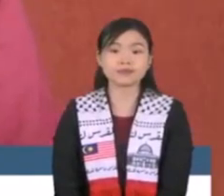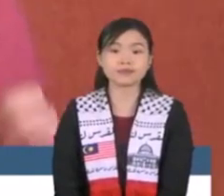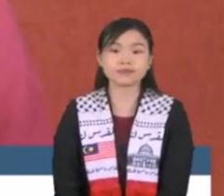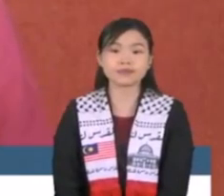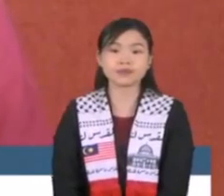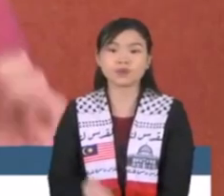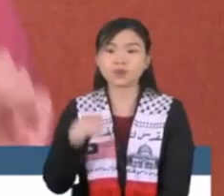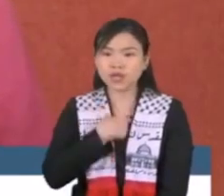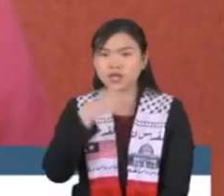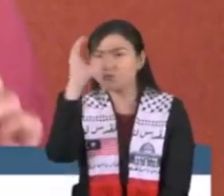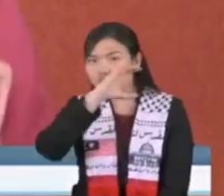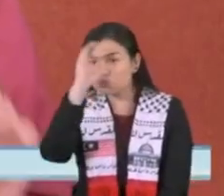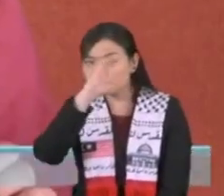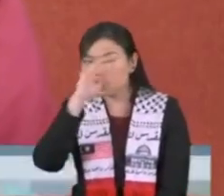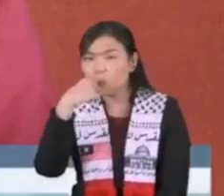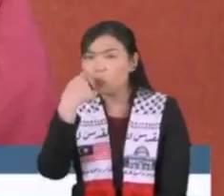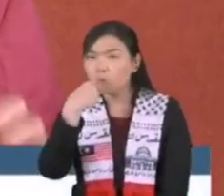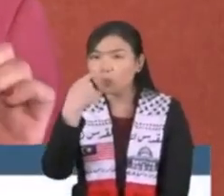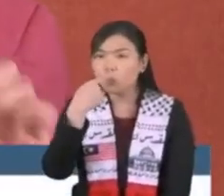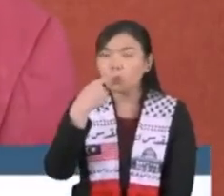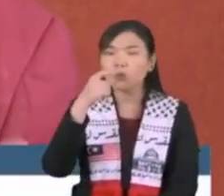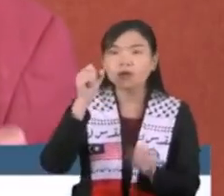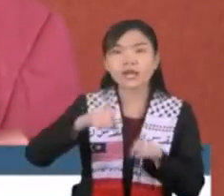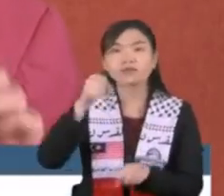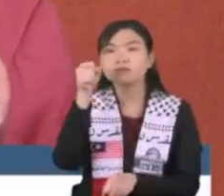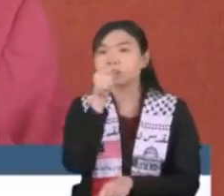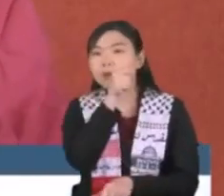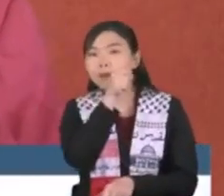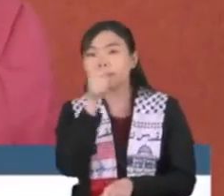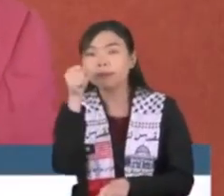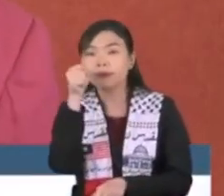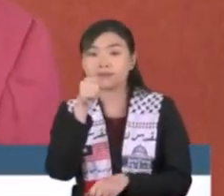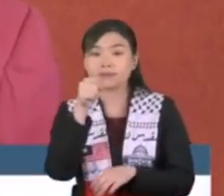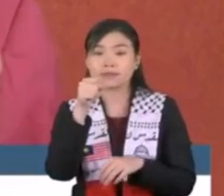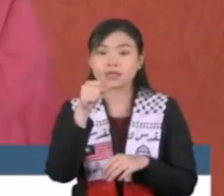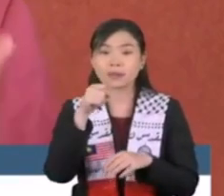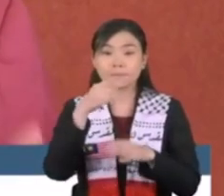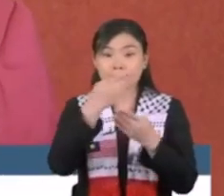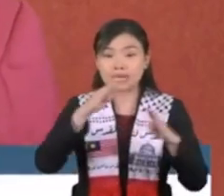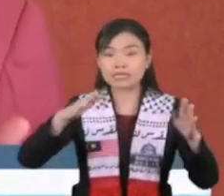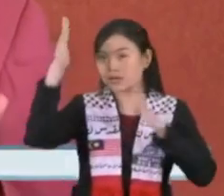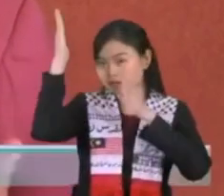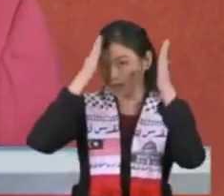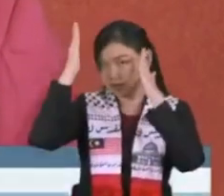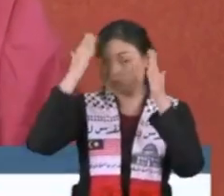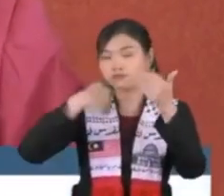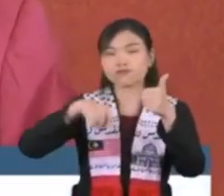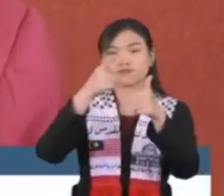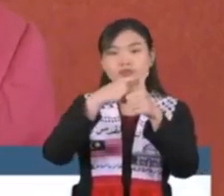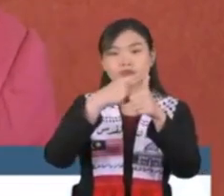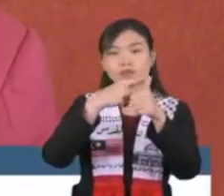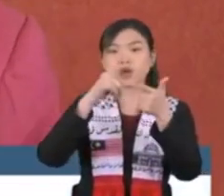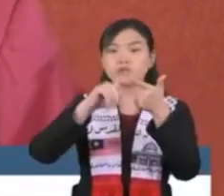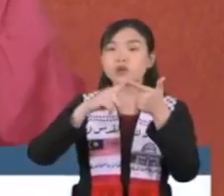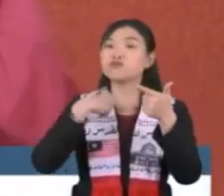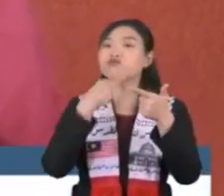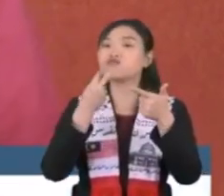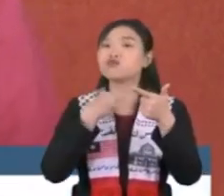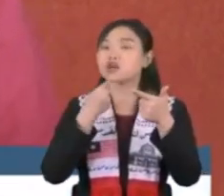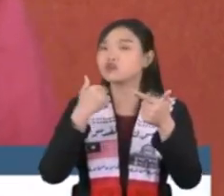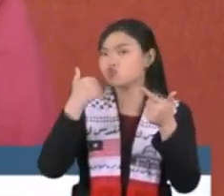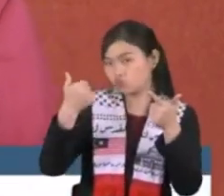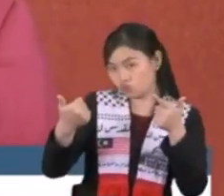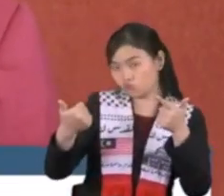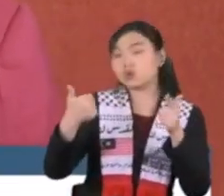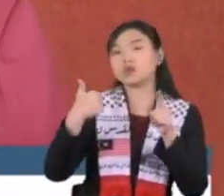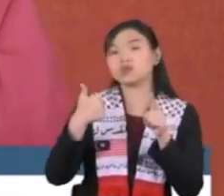Kita memang mencari mereka yang boleh menyanyi dalam bahasa Melayu yang pertama. Yang keduanya, bukan sahaja suaranya best, bukan